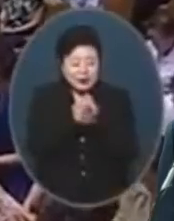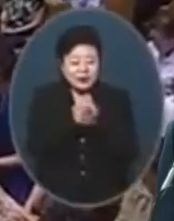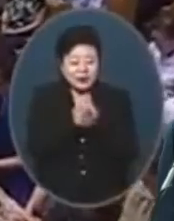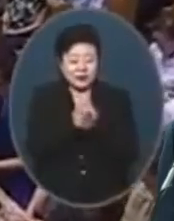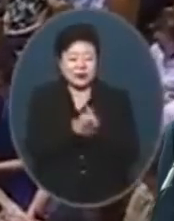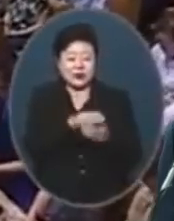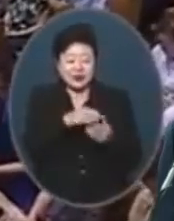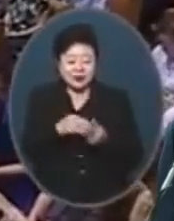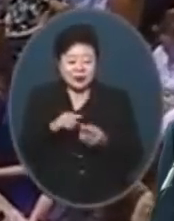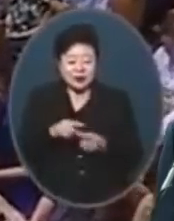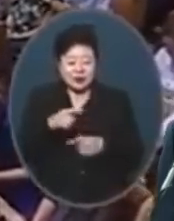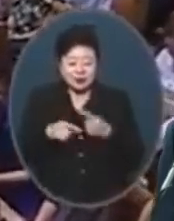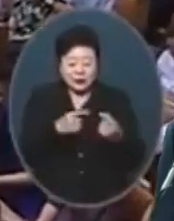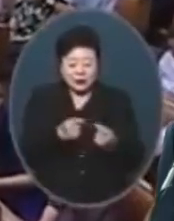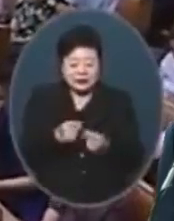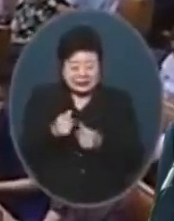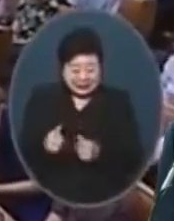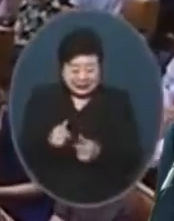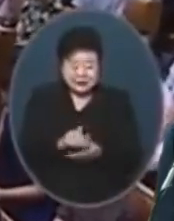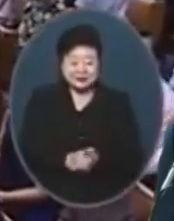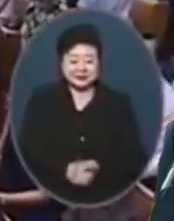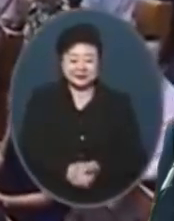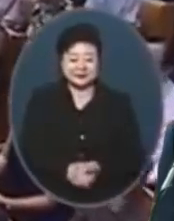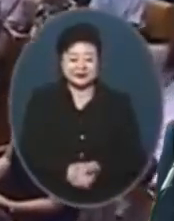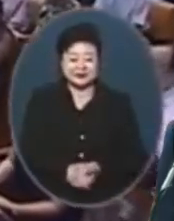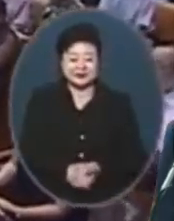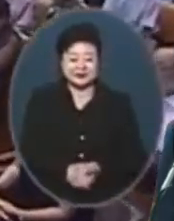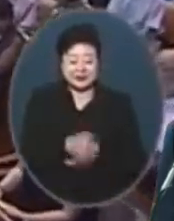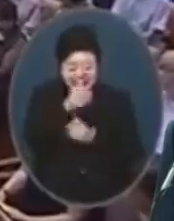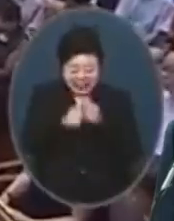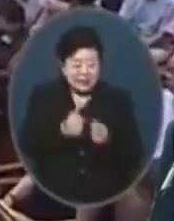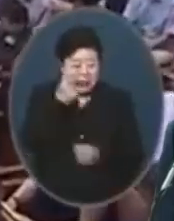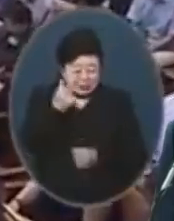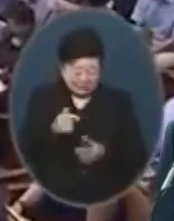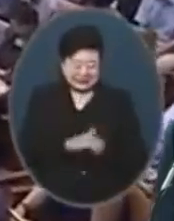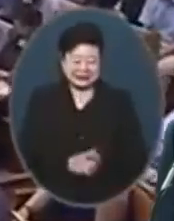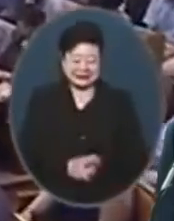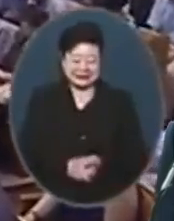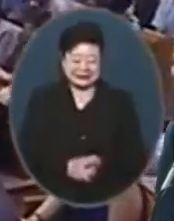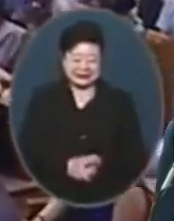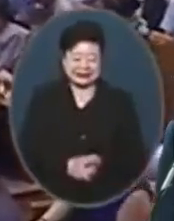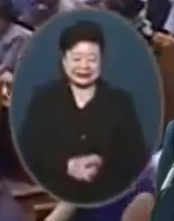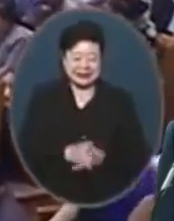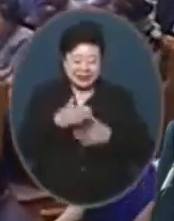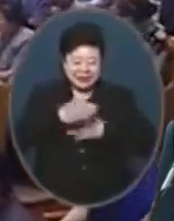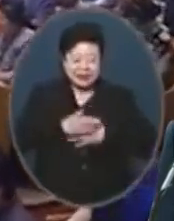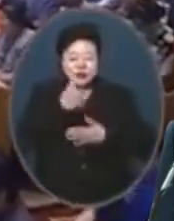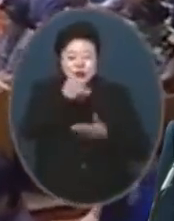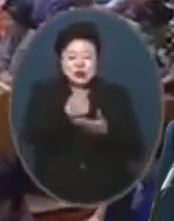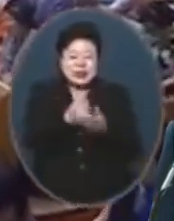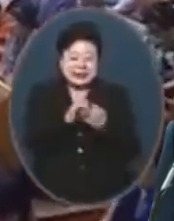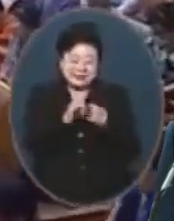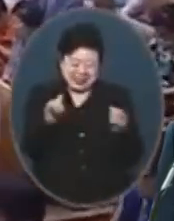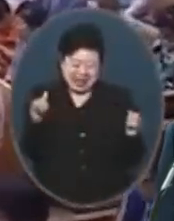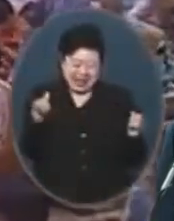인도하는 대로 따라서 기도를 해주시기 바랍니다. 하나님 아버지, 저는 죄인입니다.